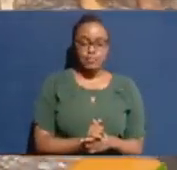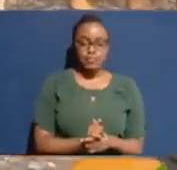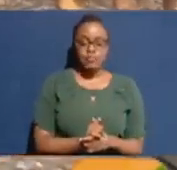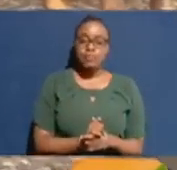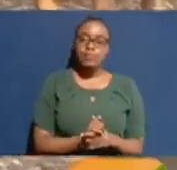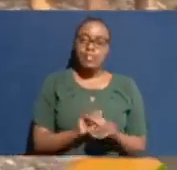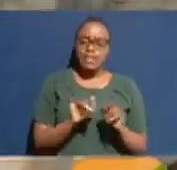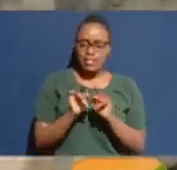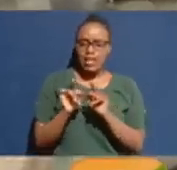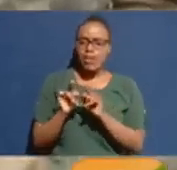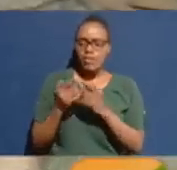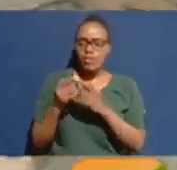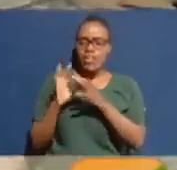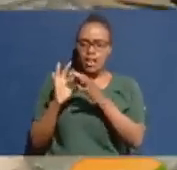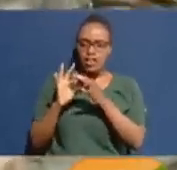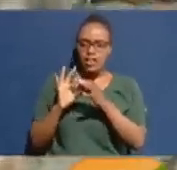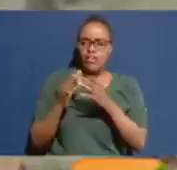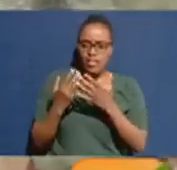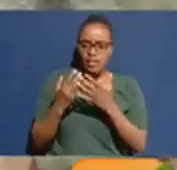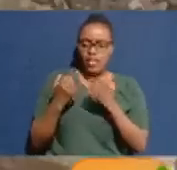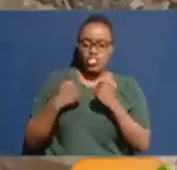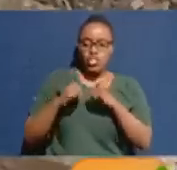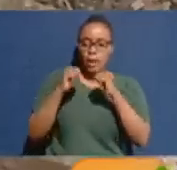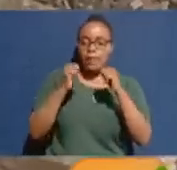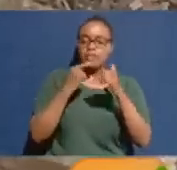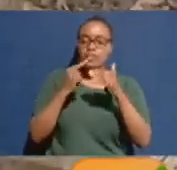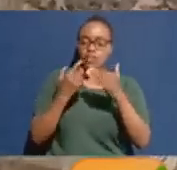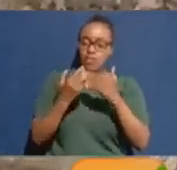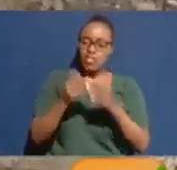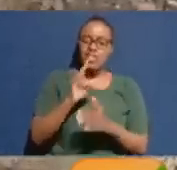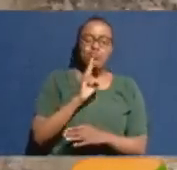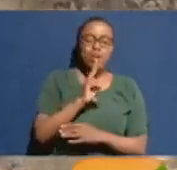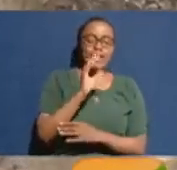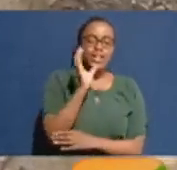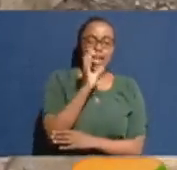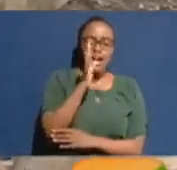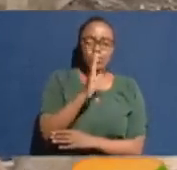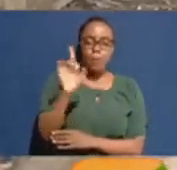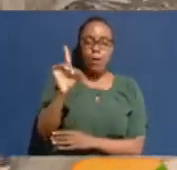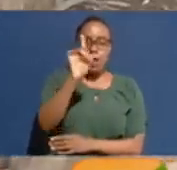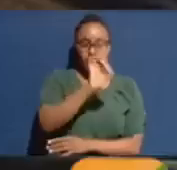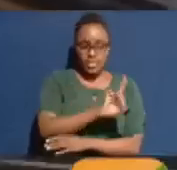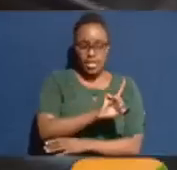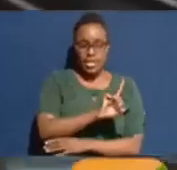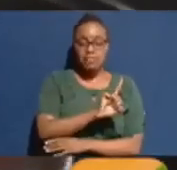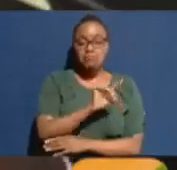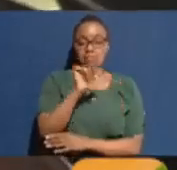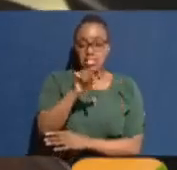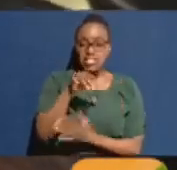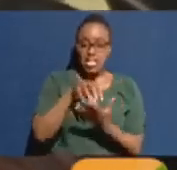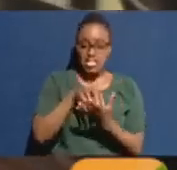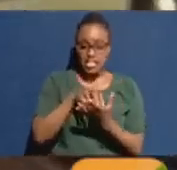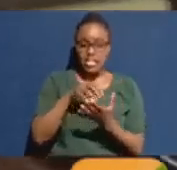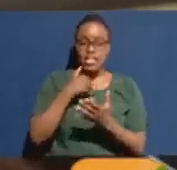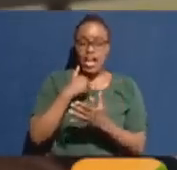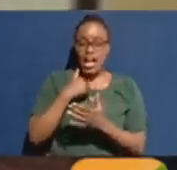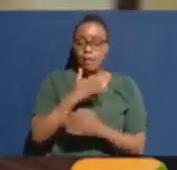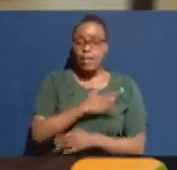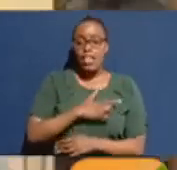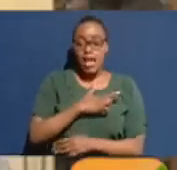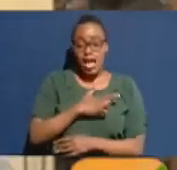Like wood sculptures, their chairman indicating that from an average of 200 customers per day, you will this day be lucky to